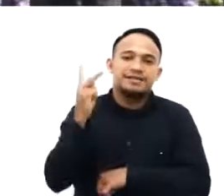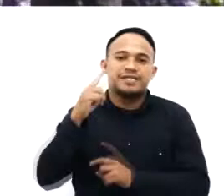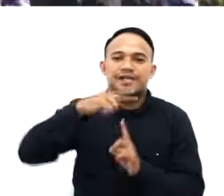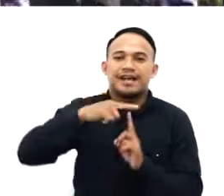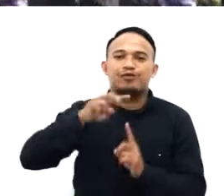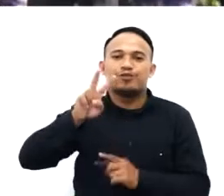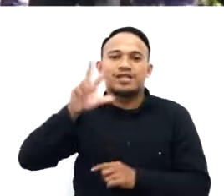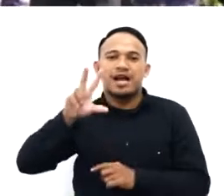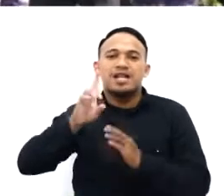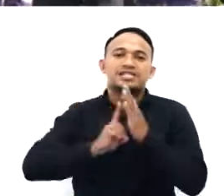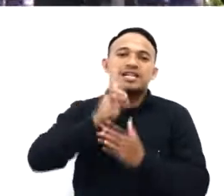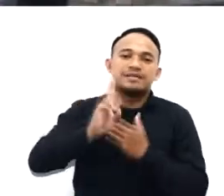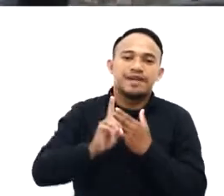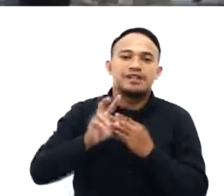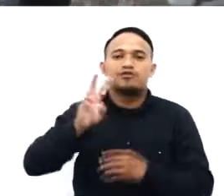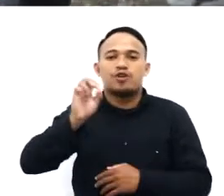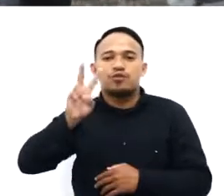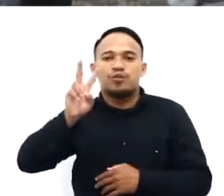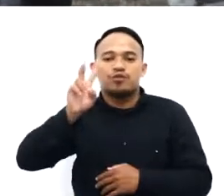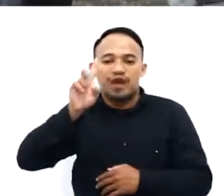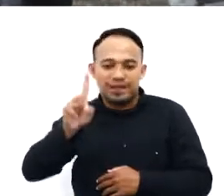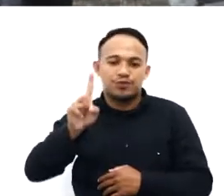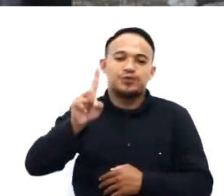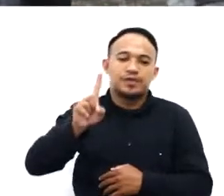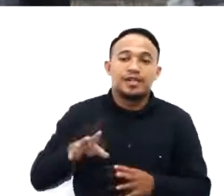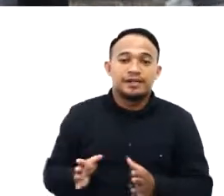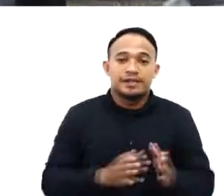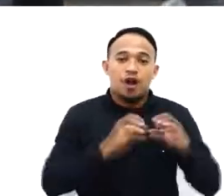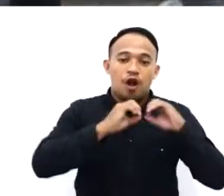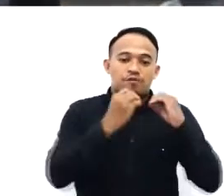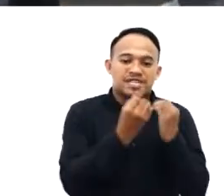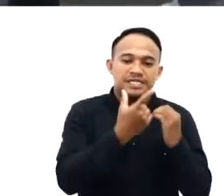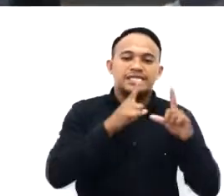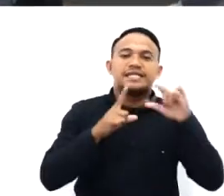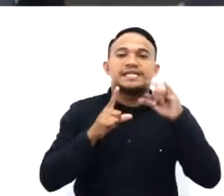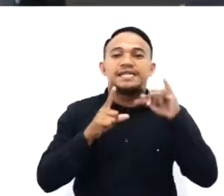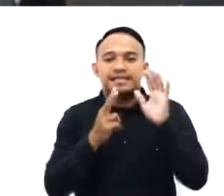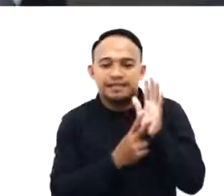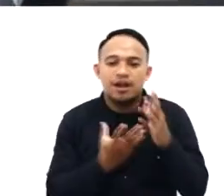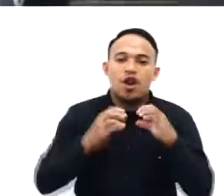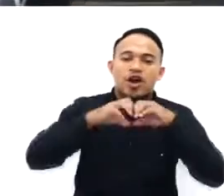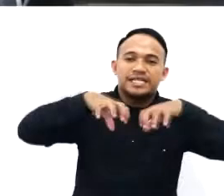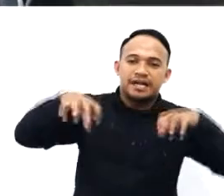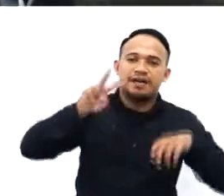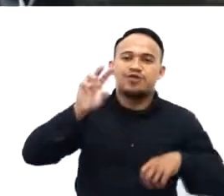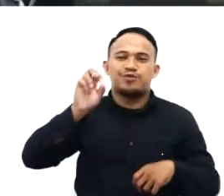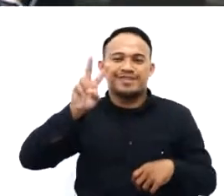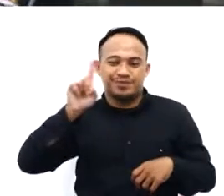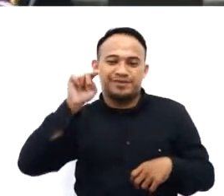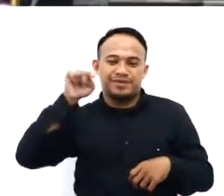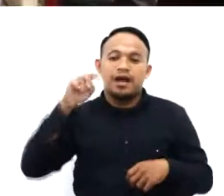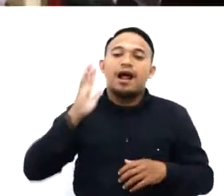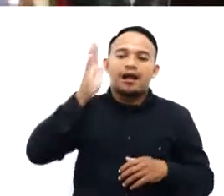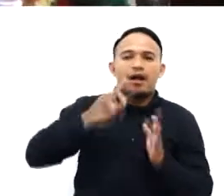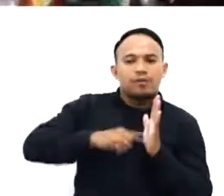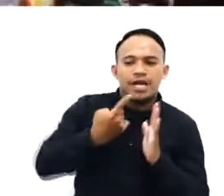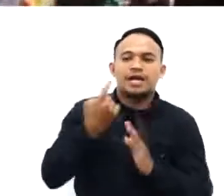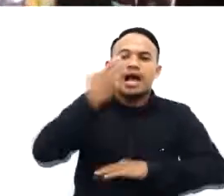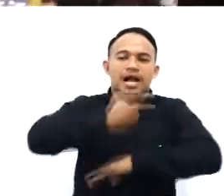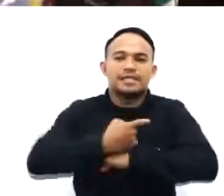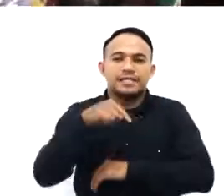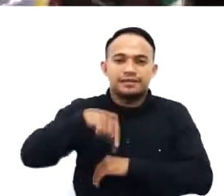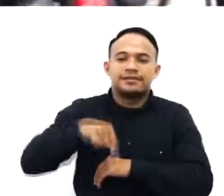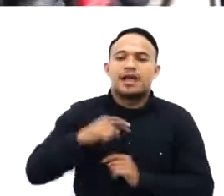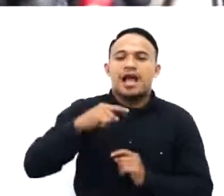23 Desember 2021. Operasi Lilin Otanaha 2021 akan dimulai hari